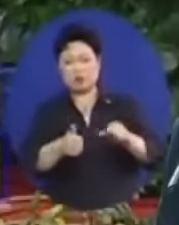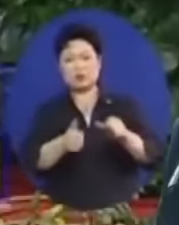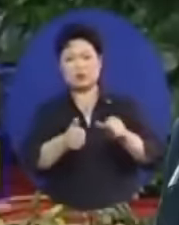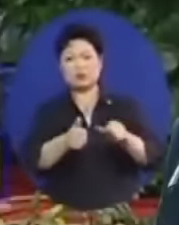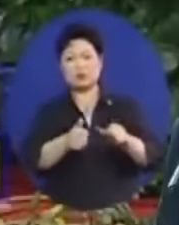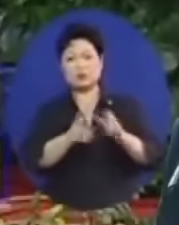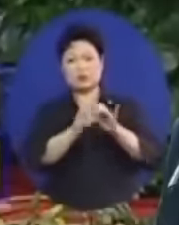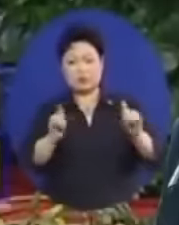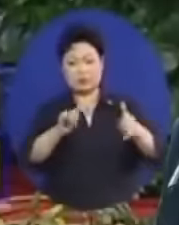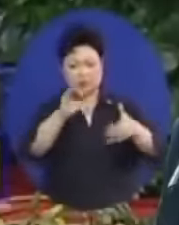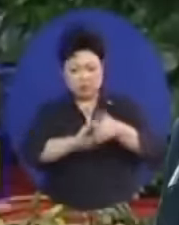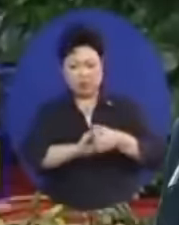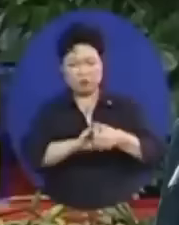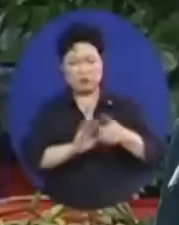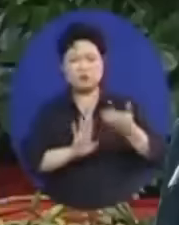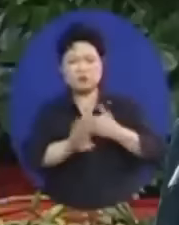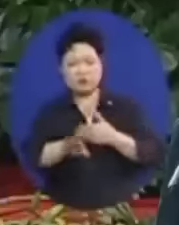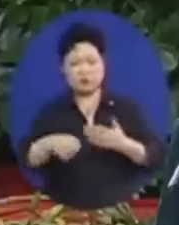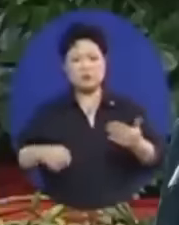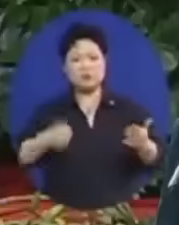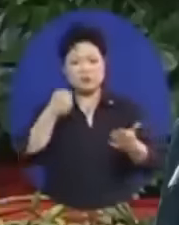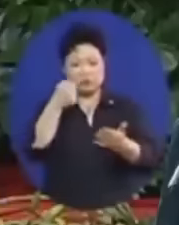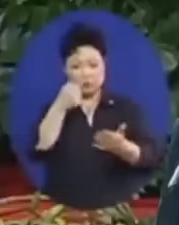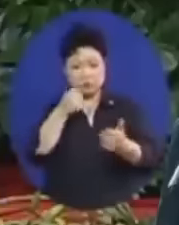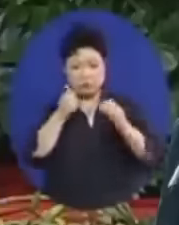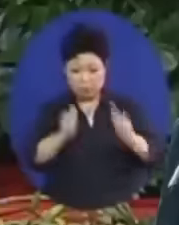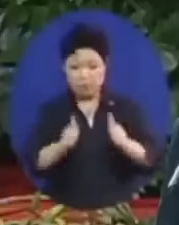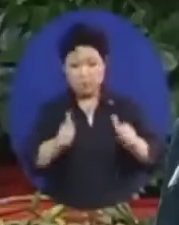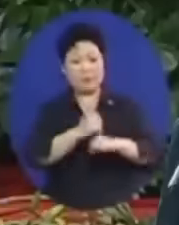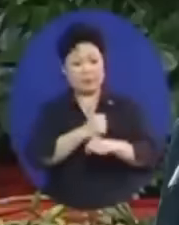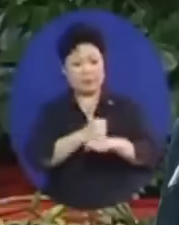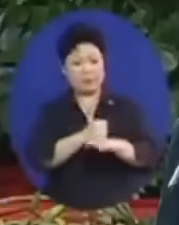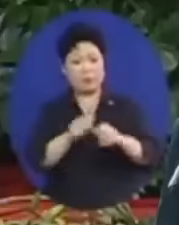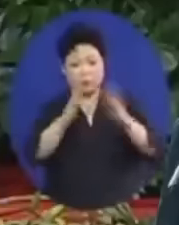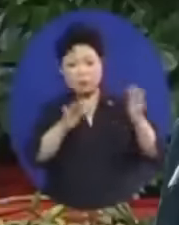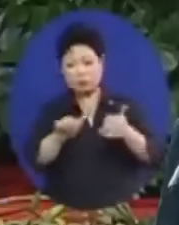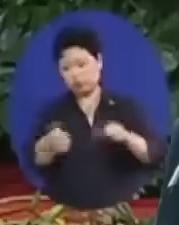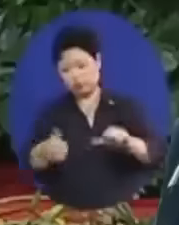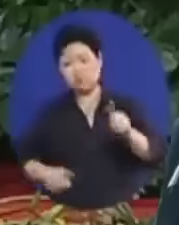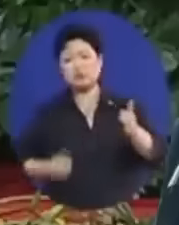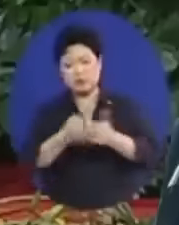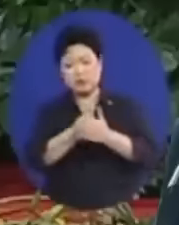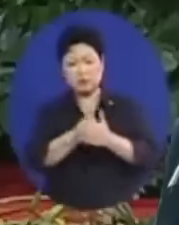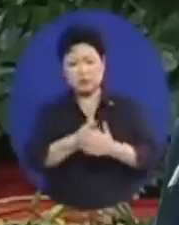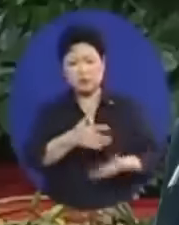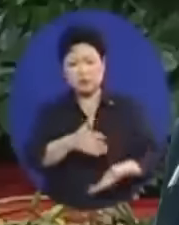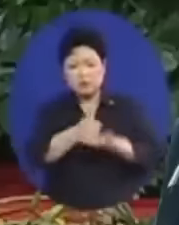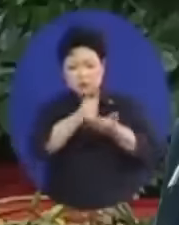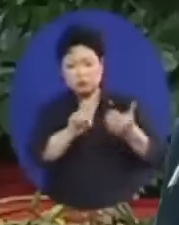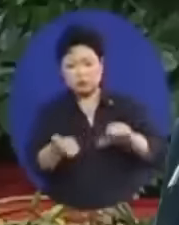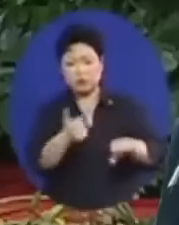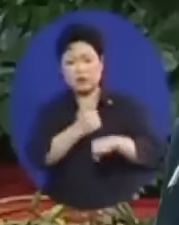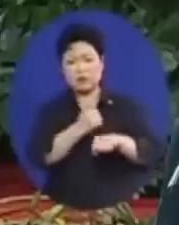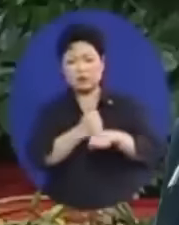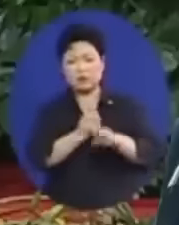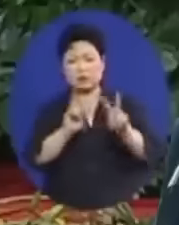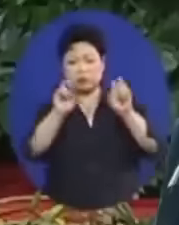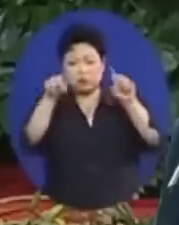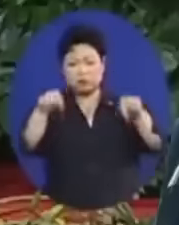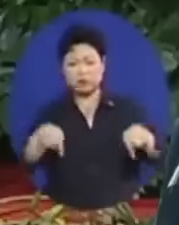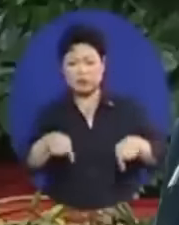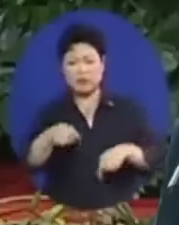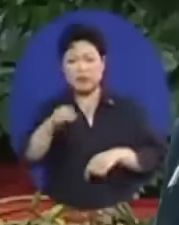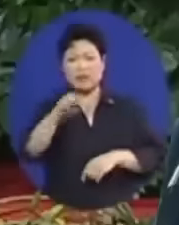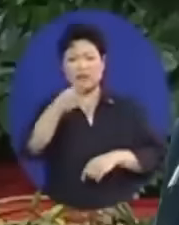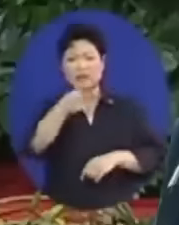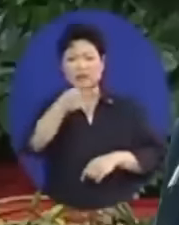외에는 심판이 있으리라. 모든 사람은 죽는 것이 정해져 있는 것입니다. 신은 죽었다라고 주장한 무신론자 니체는 이렇게